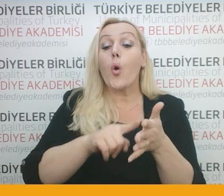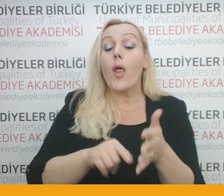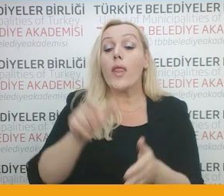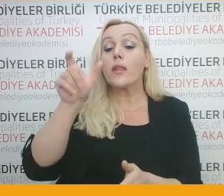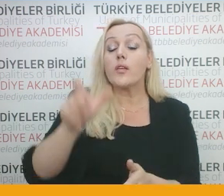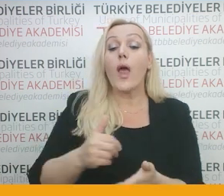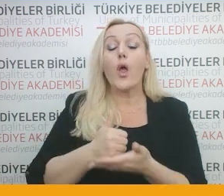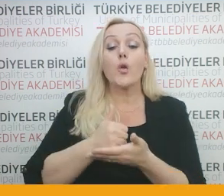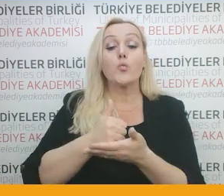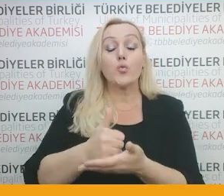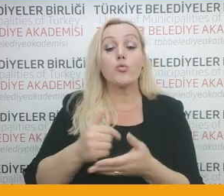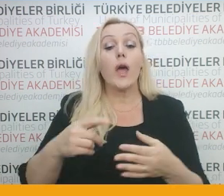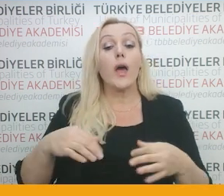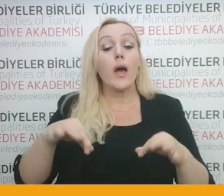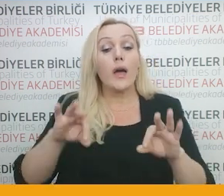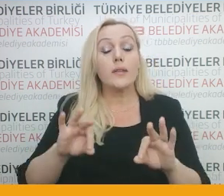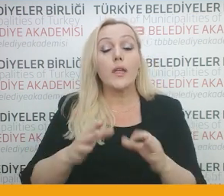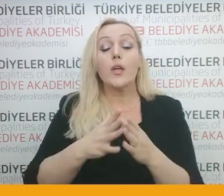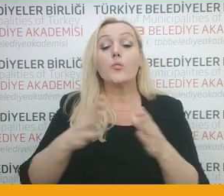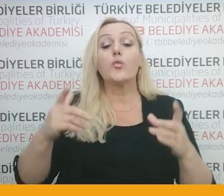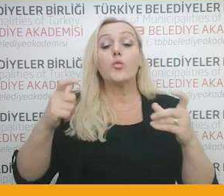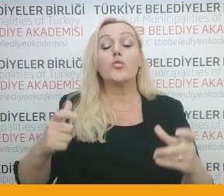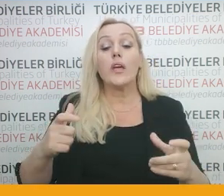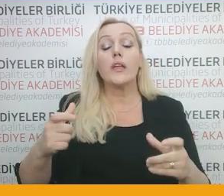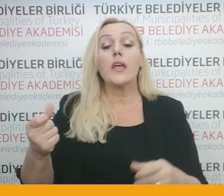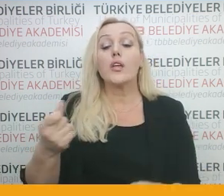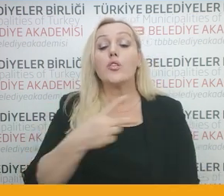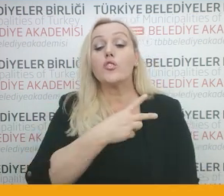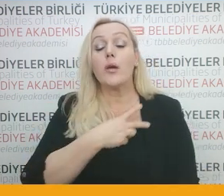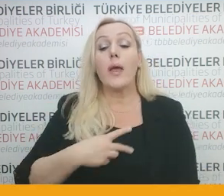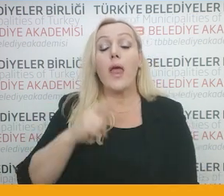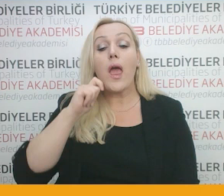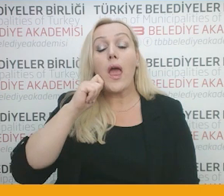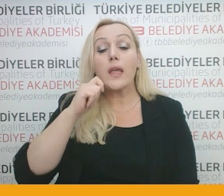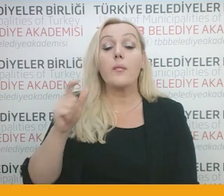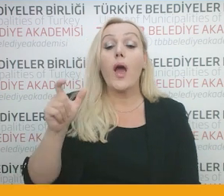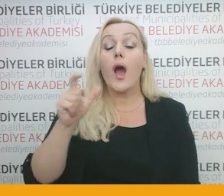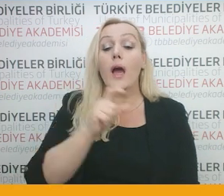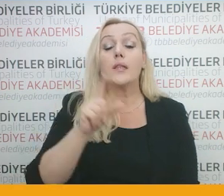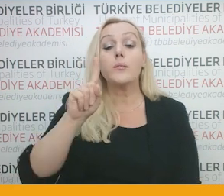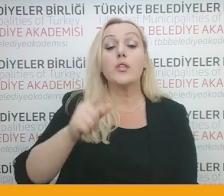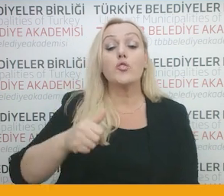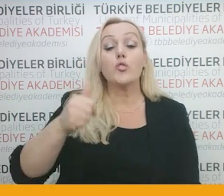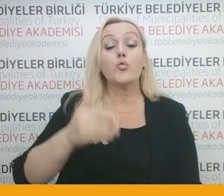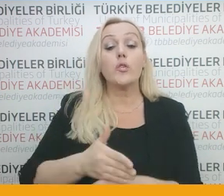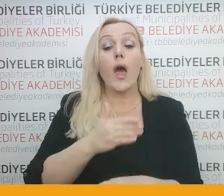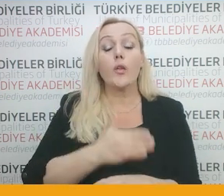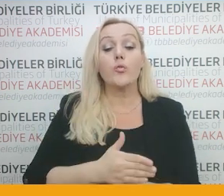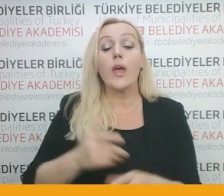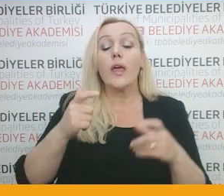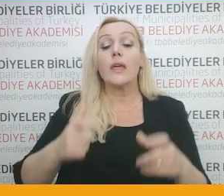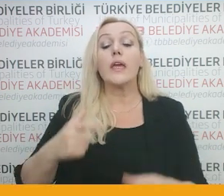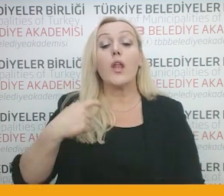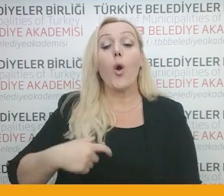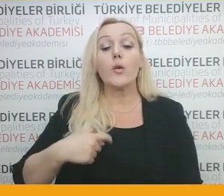bütçe tasarısı Büyükşehir ilçe belediyelerine Ekim ayı toplantısında görüşülmek üzere Ekim ayının birinci günden önce il özel